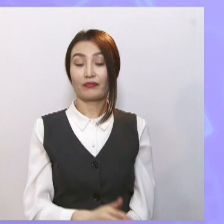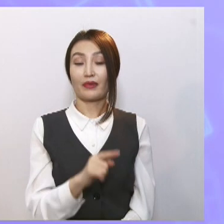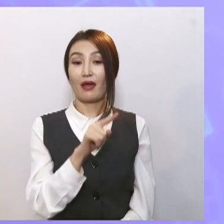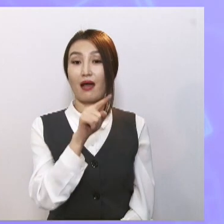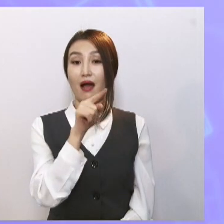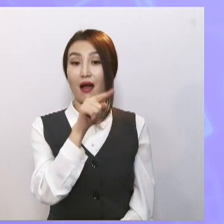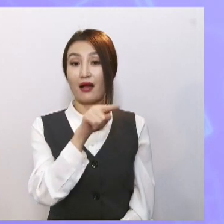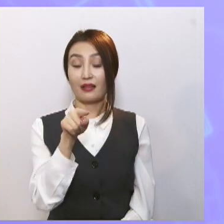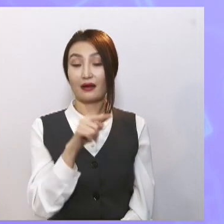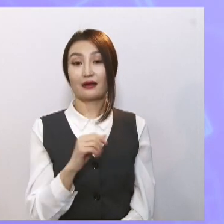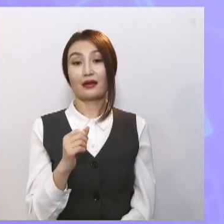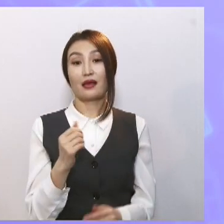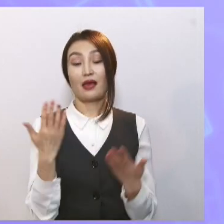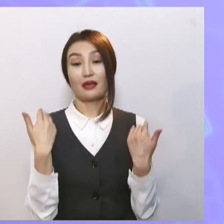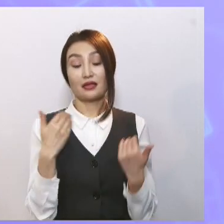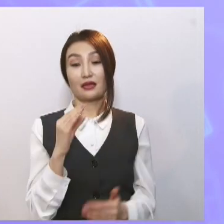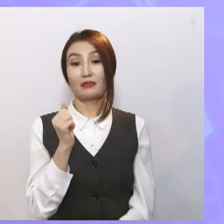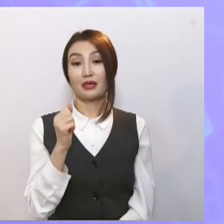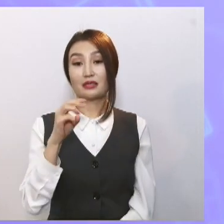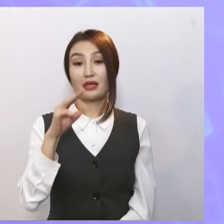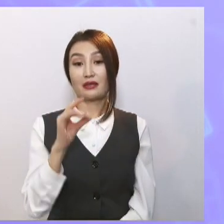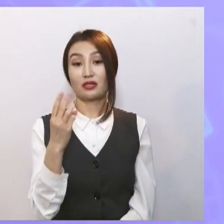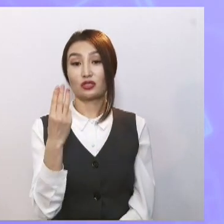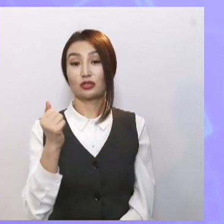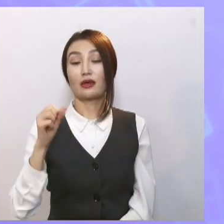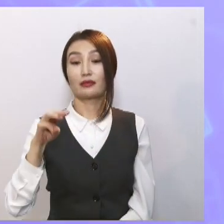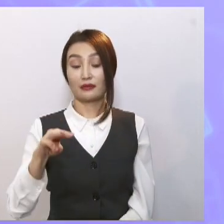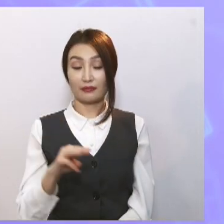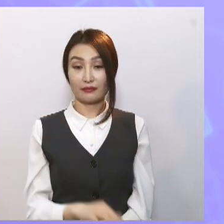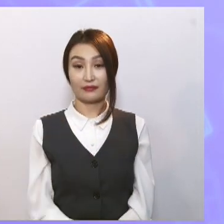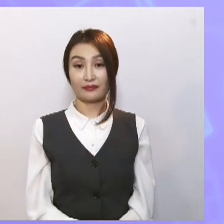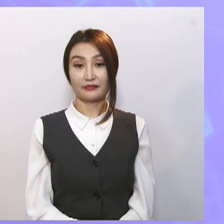Алар эс алып жатышат.